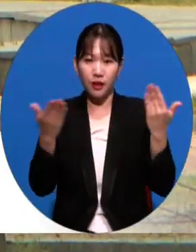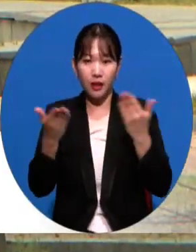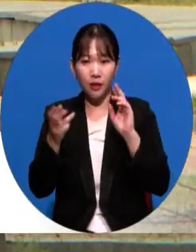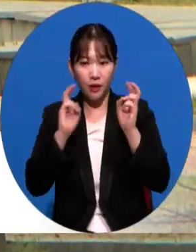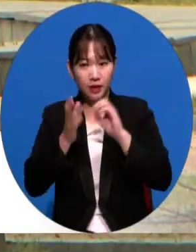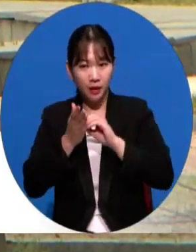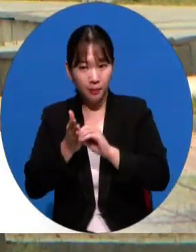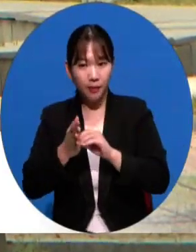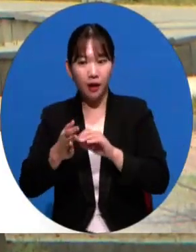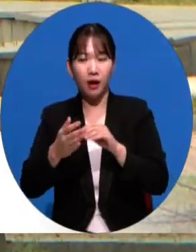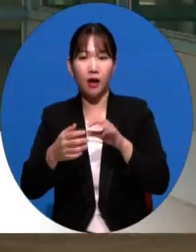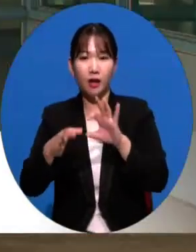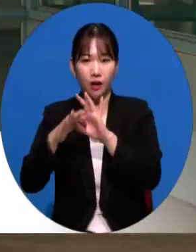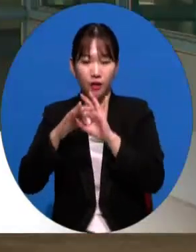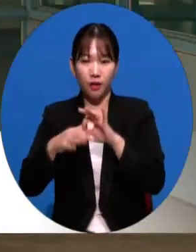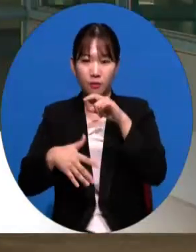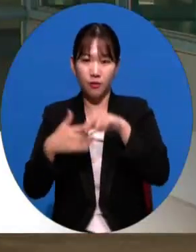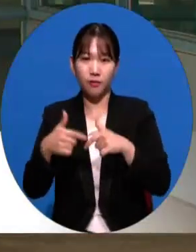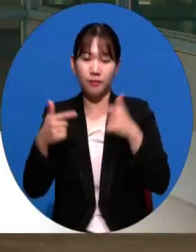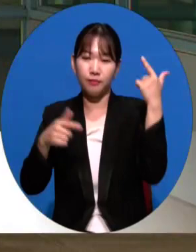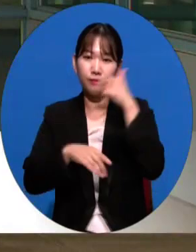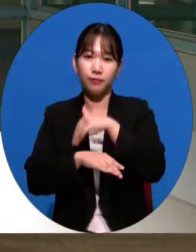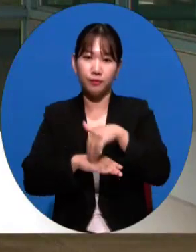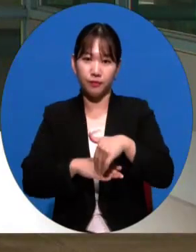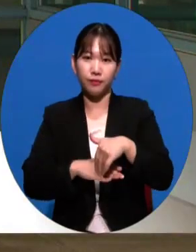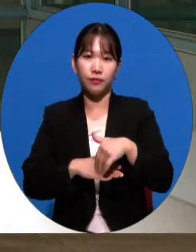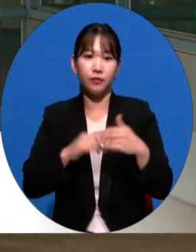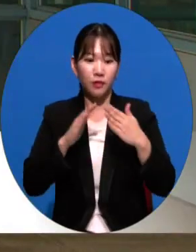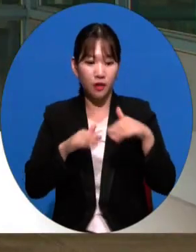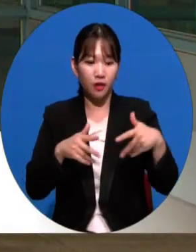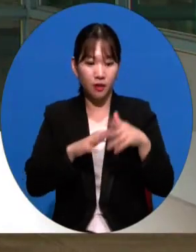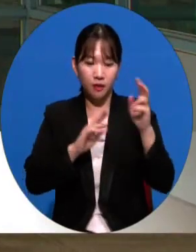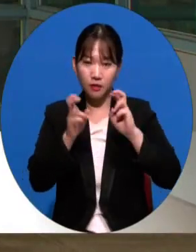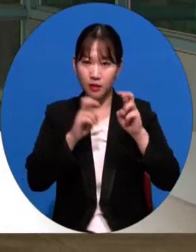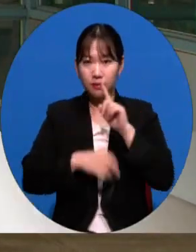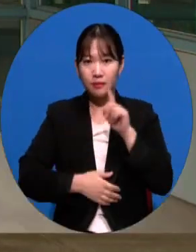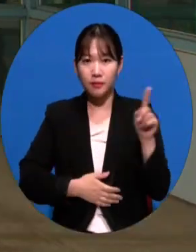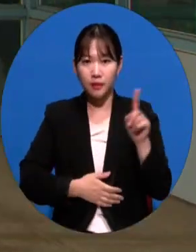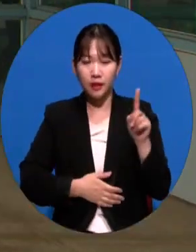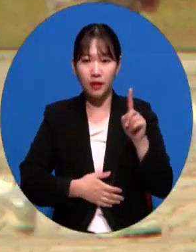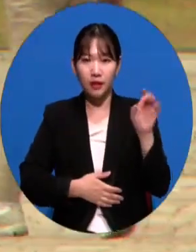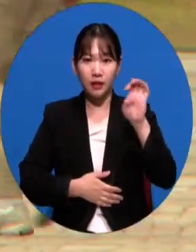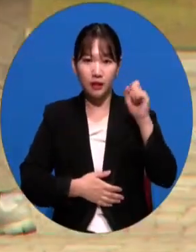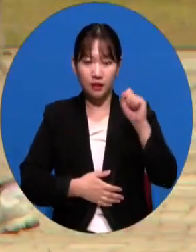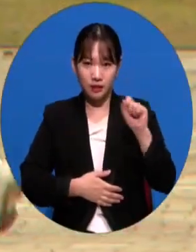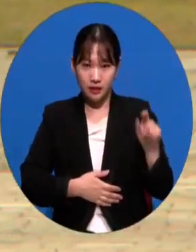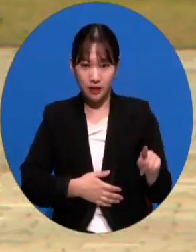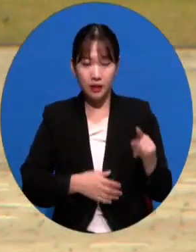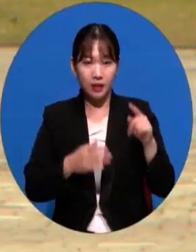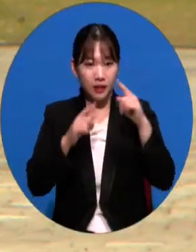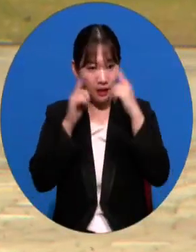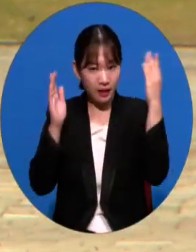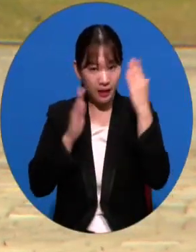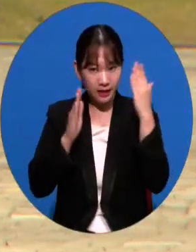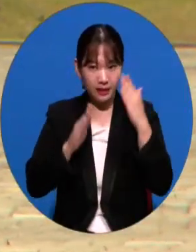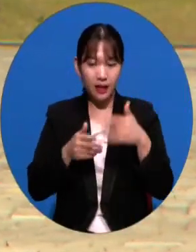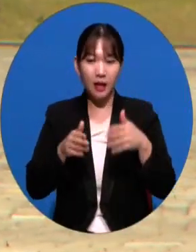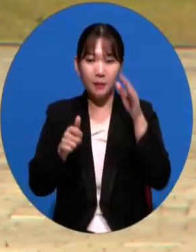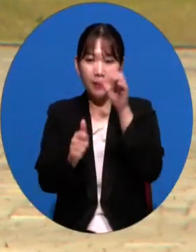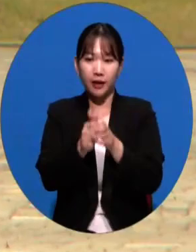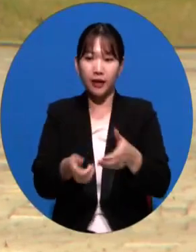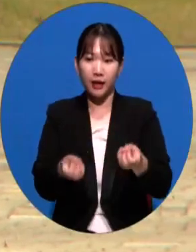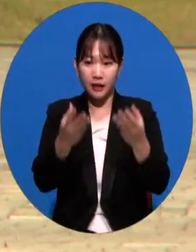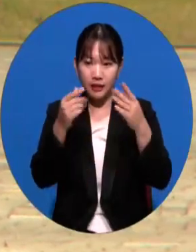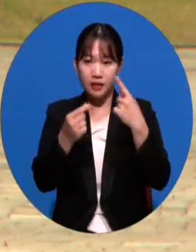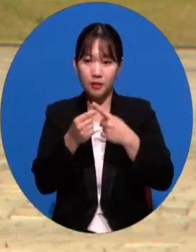영영 강화 프로그램 운영에 나설 예정입니다 전남개발공사는 또 esg의 대학생 서포터즈 발대식을 첫